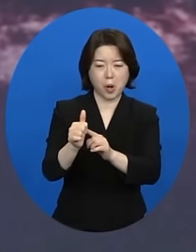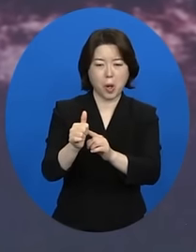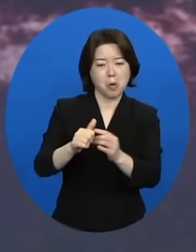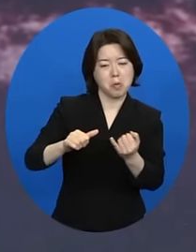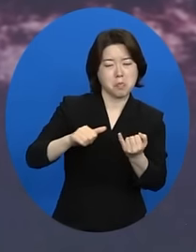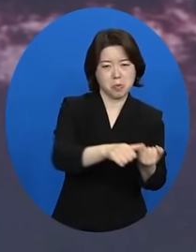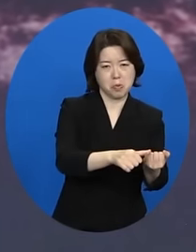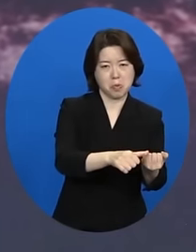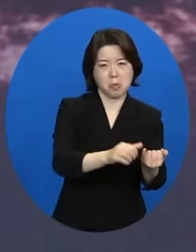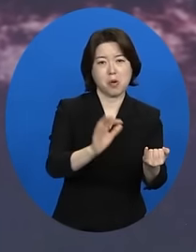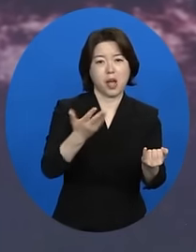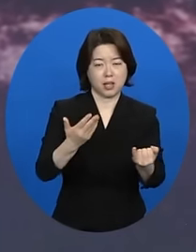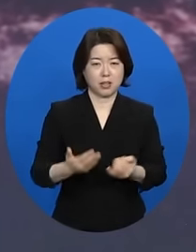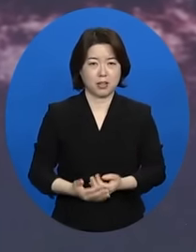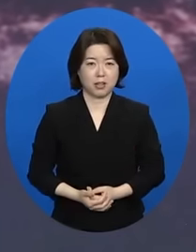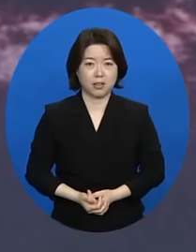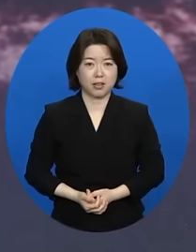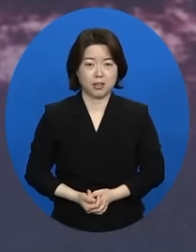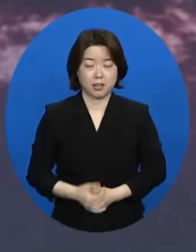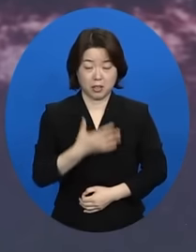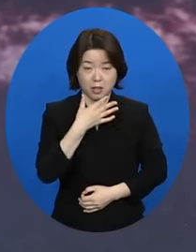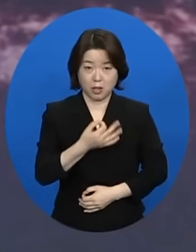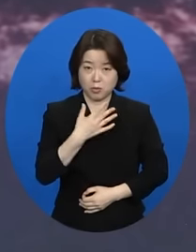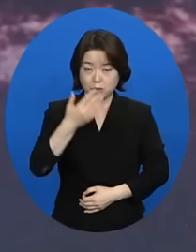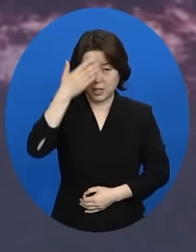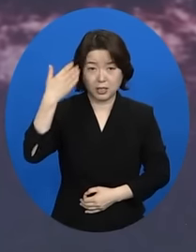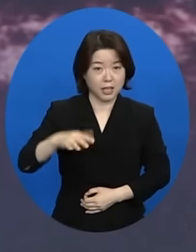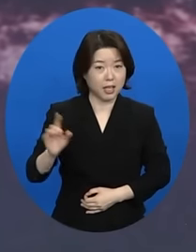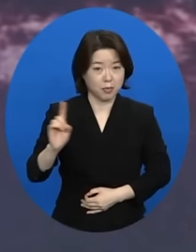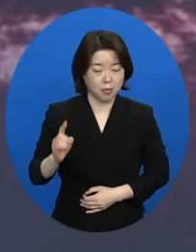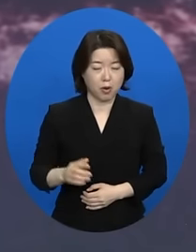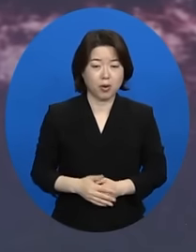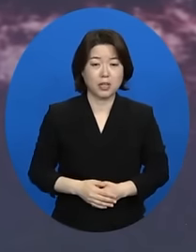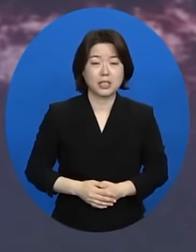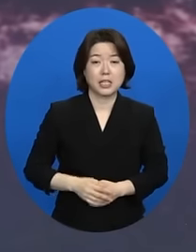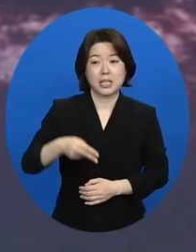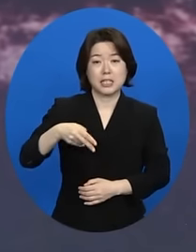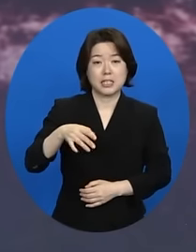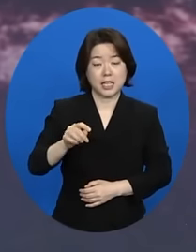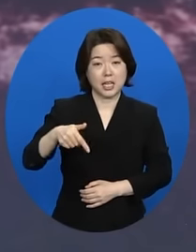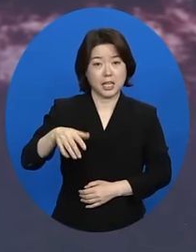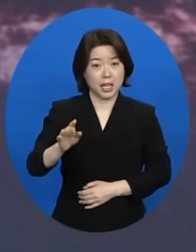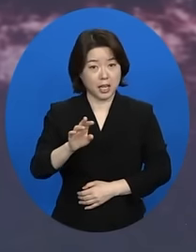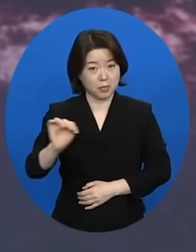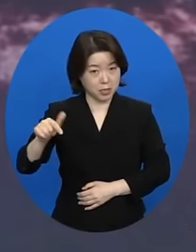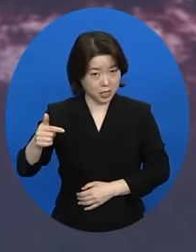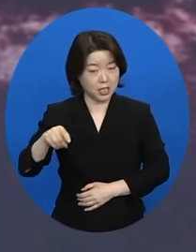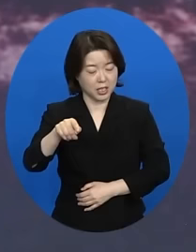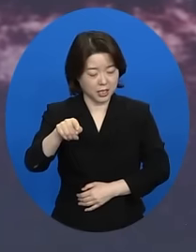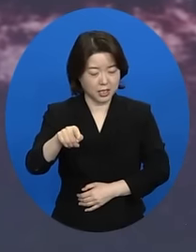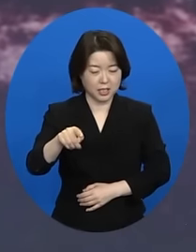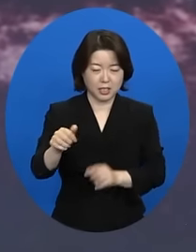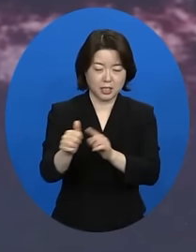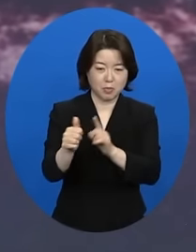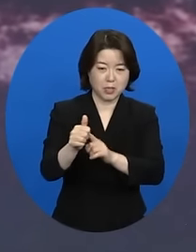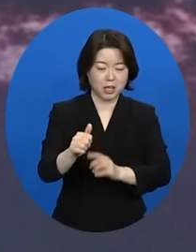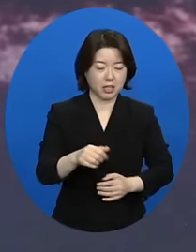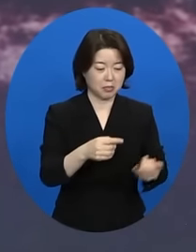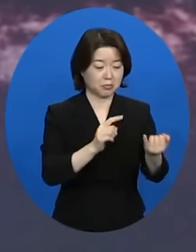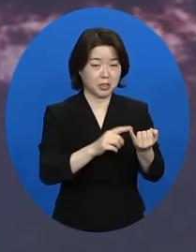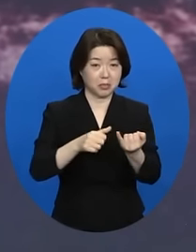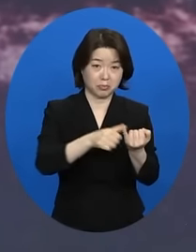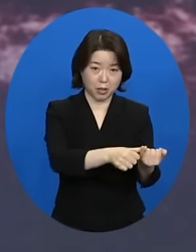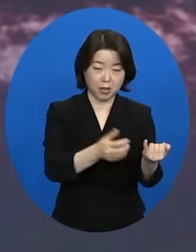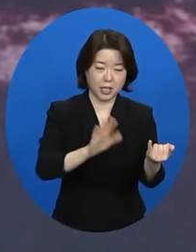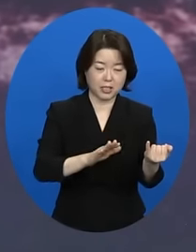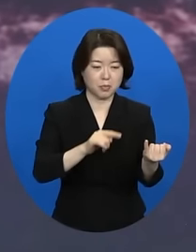것이죠. 불행 중에 다행이라고 할까요? 이 세겜이라는 남자가 디나를 범하였지만 이